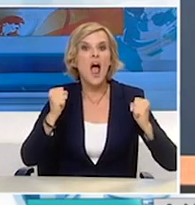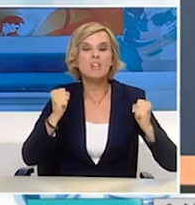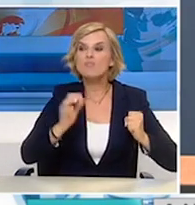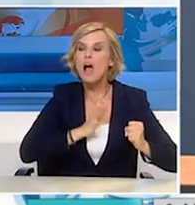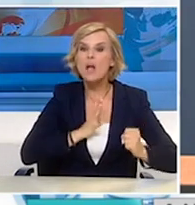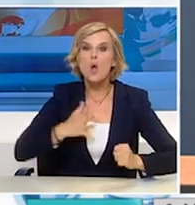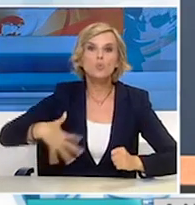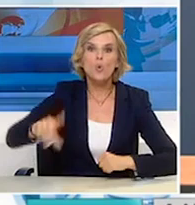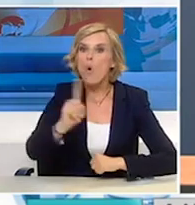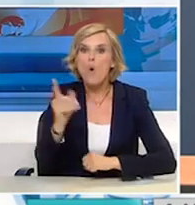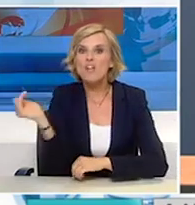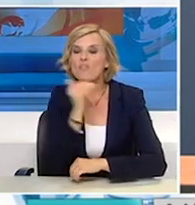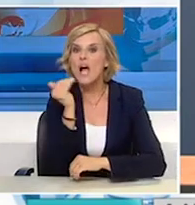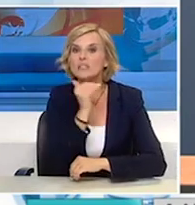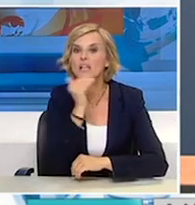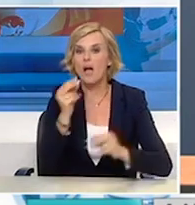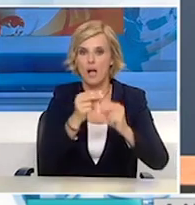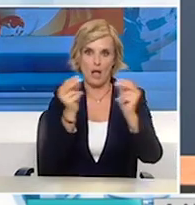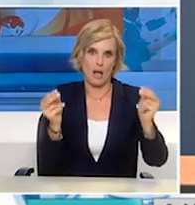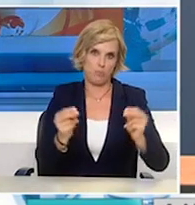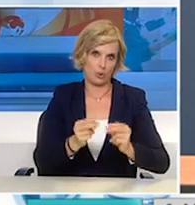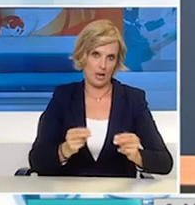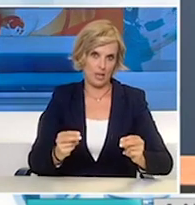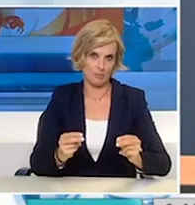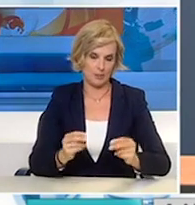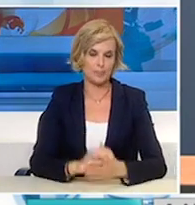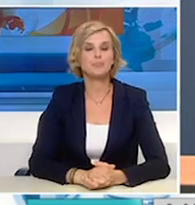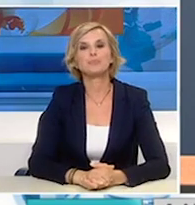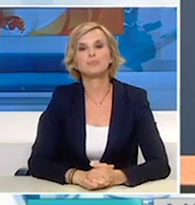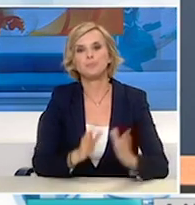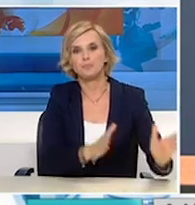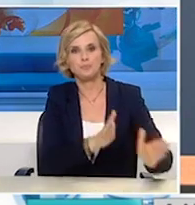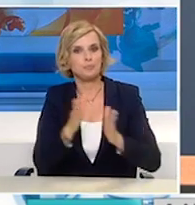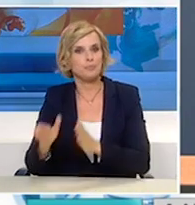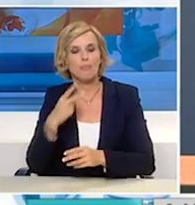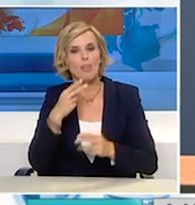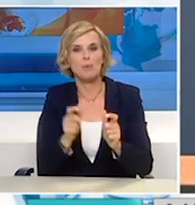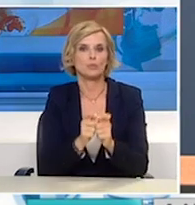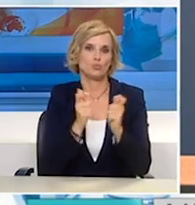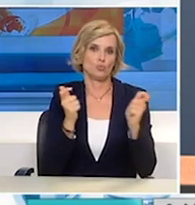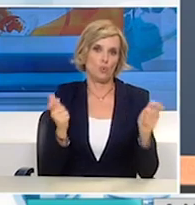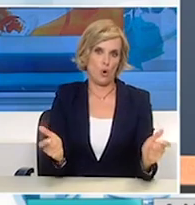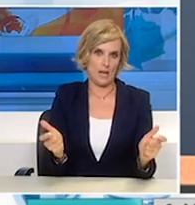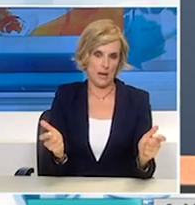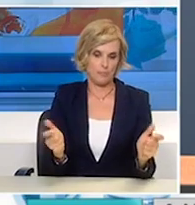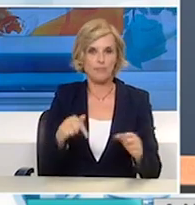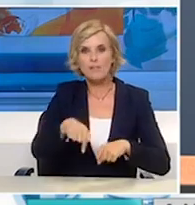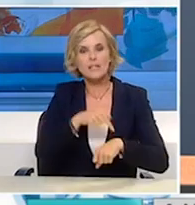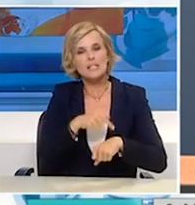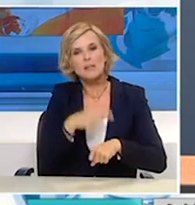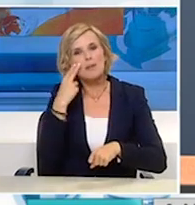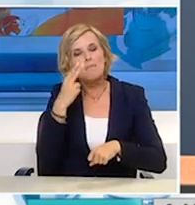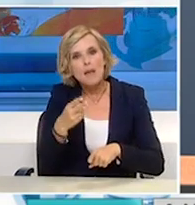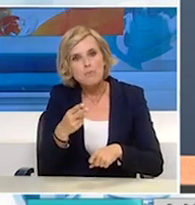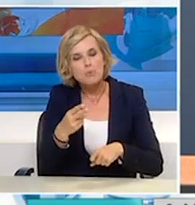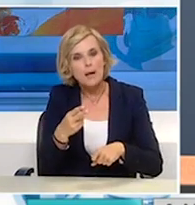τελικά εθελοντική τους συμμετοχή. Σχετικά με τα σχολεία. Τα περισσότερα επιστημονικά δεδομένα φαίνεται να δείχνουν